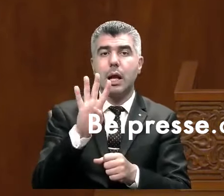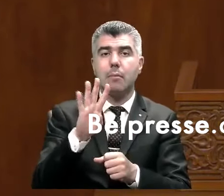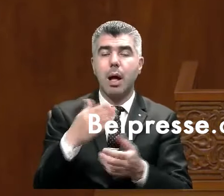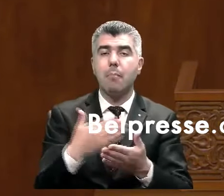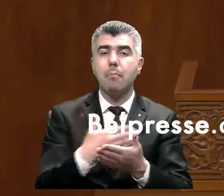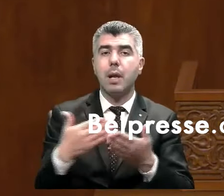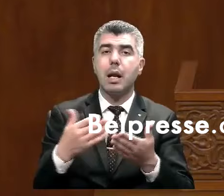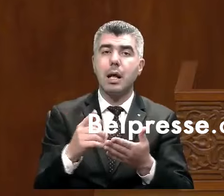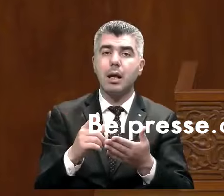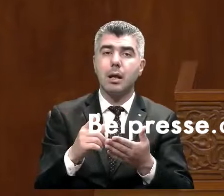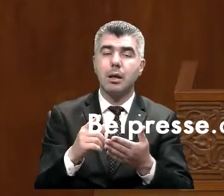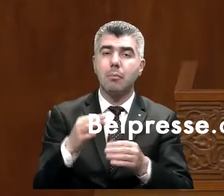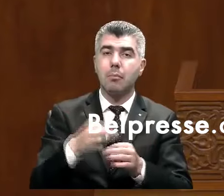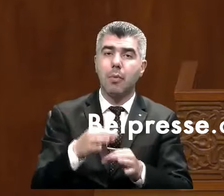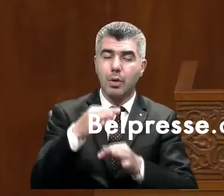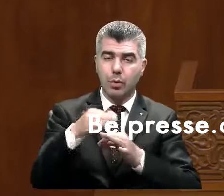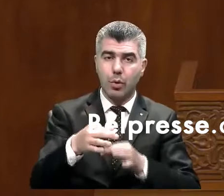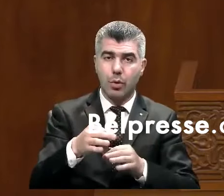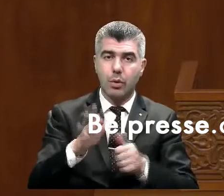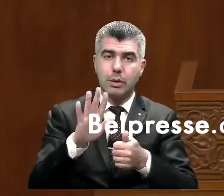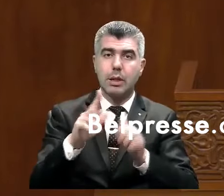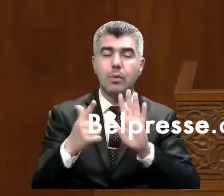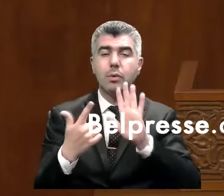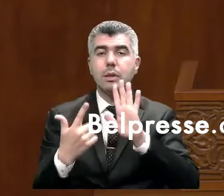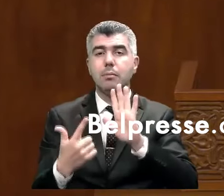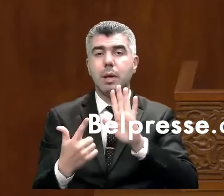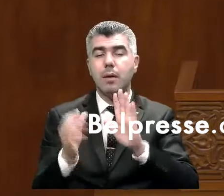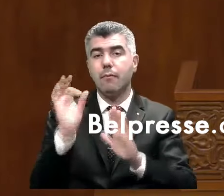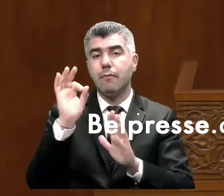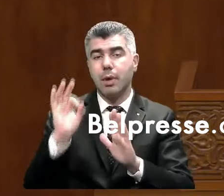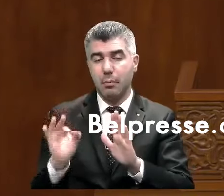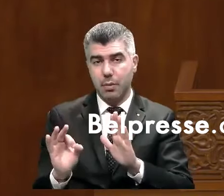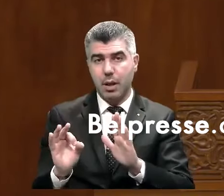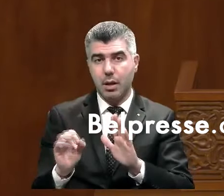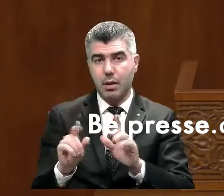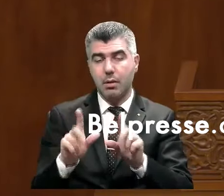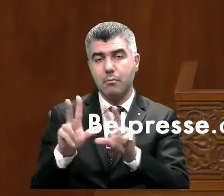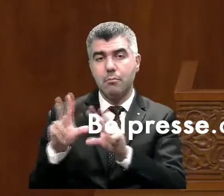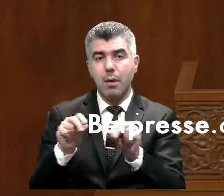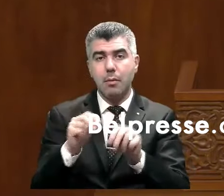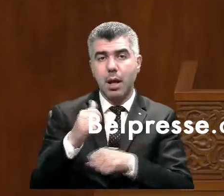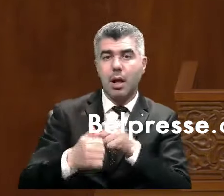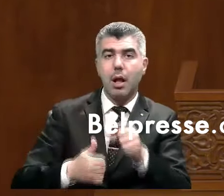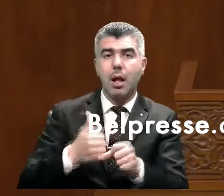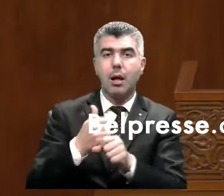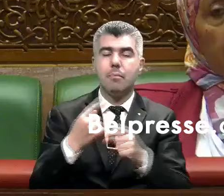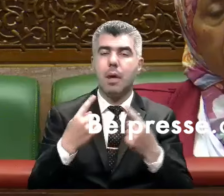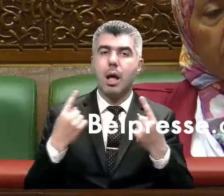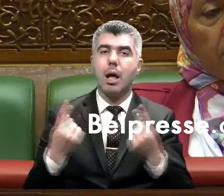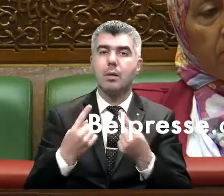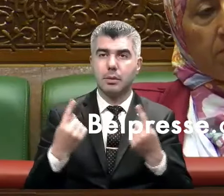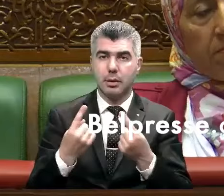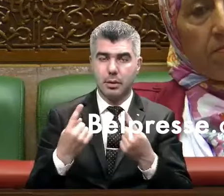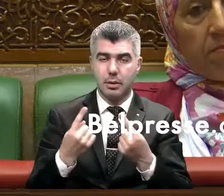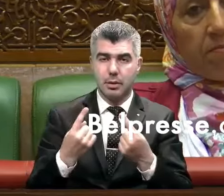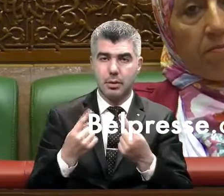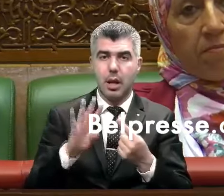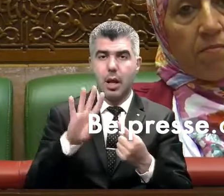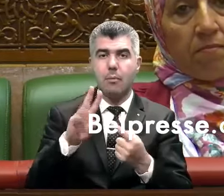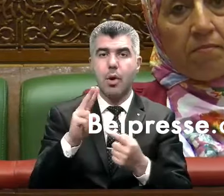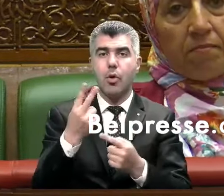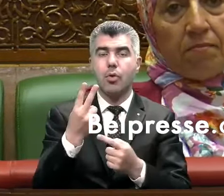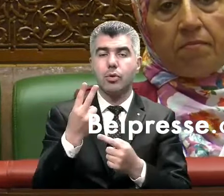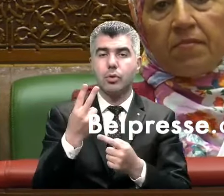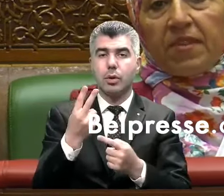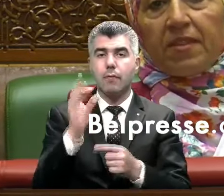متر مكعب يعني 76% ديال العجز مقارنه مع سنه عاديه 24% ديال